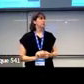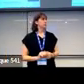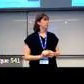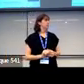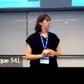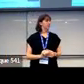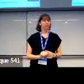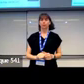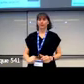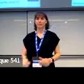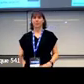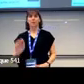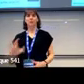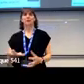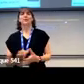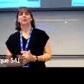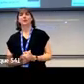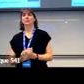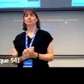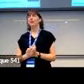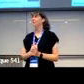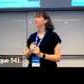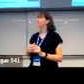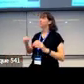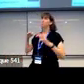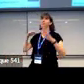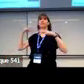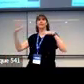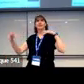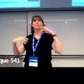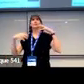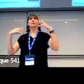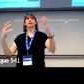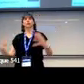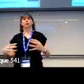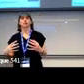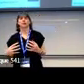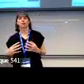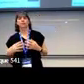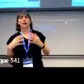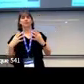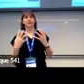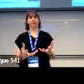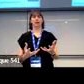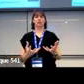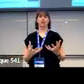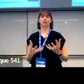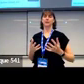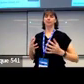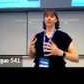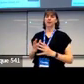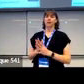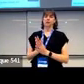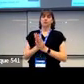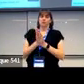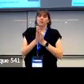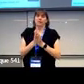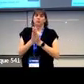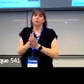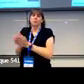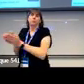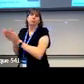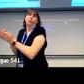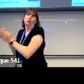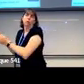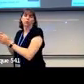Puis, j'ai aucune idée de mon temps. Deux, OK. Bon, là, on a fait aussi beaucoup d'interactivité, de la rétroaction avec H5P. Ça veut dire